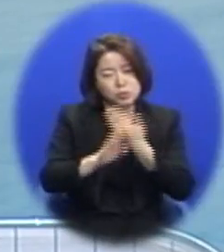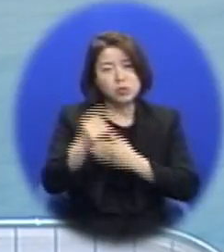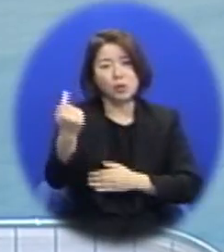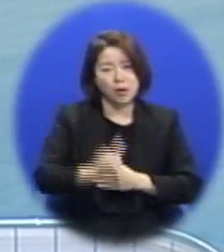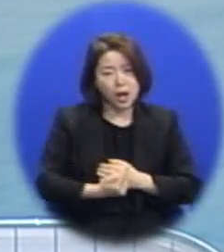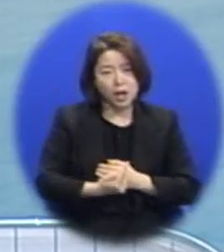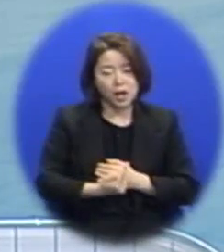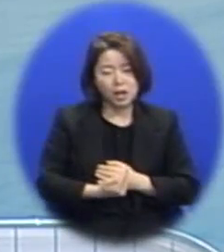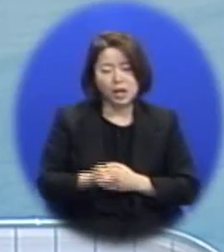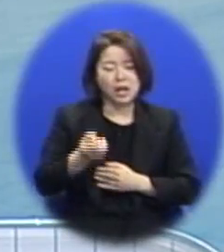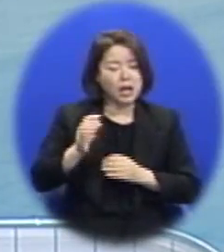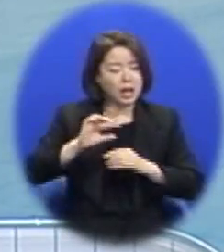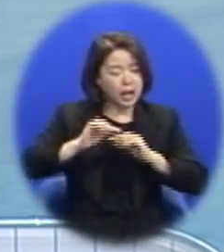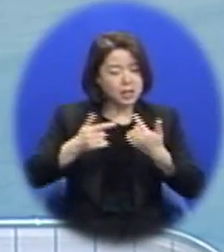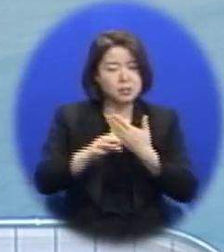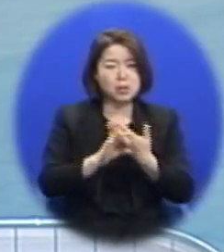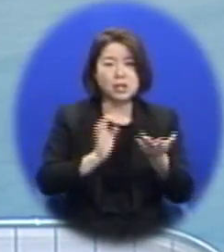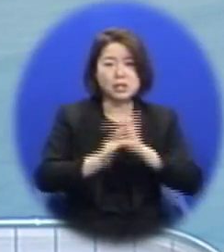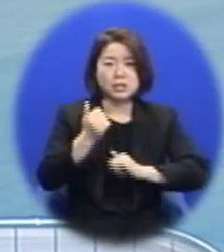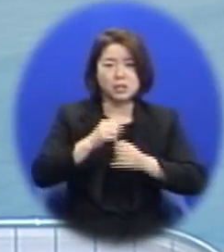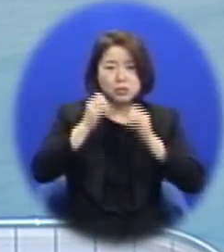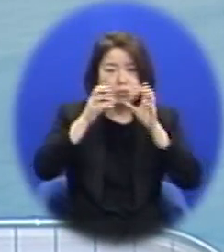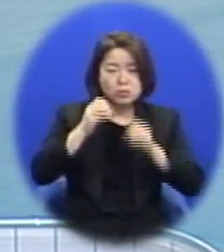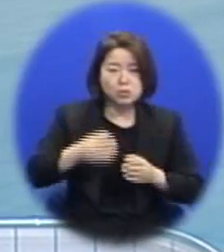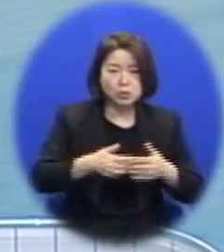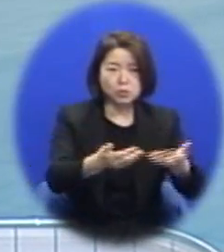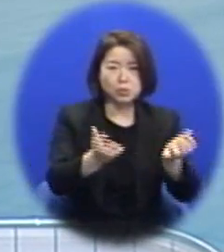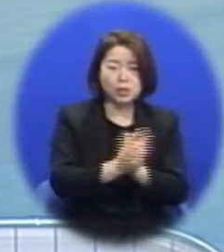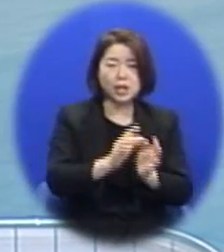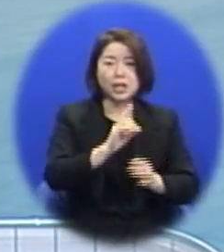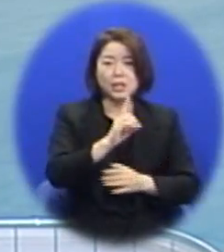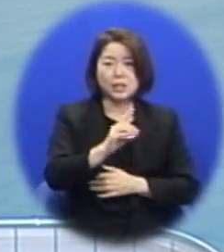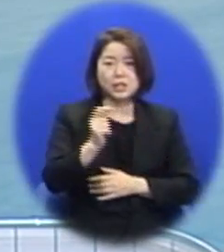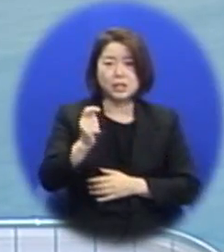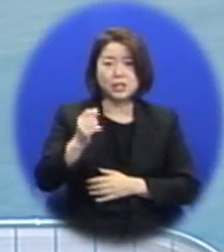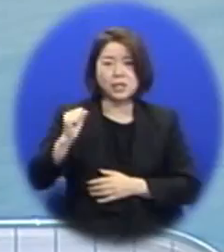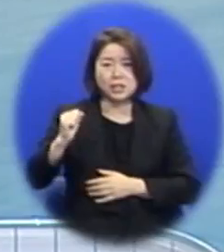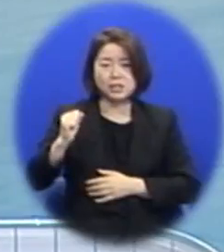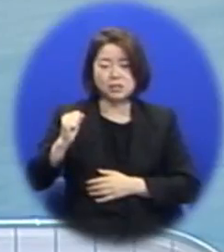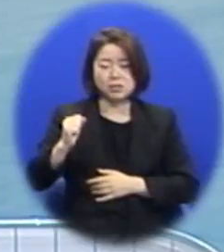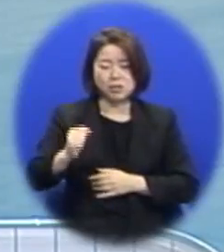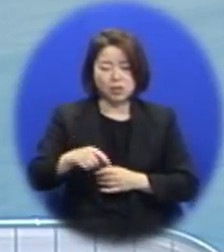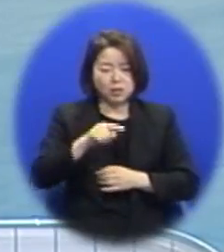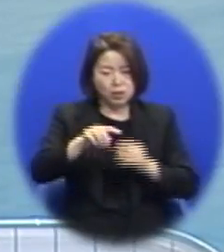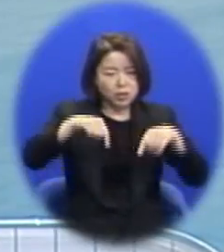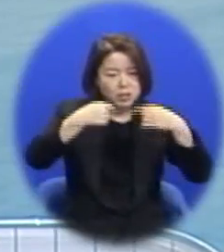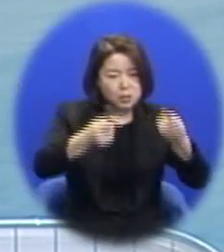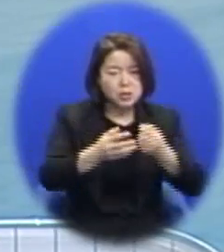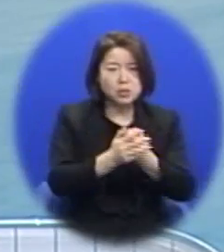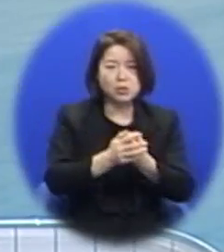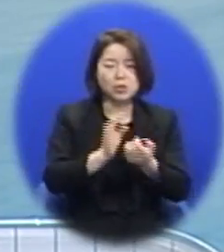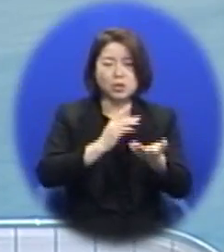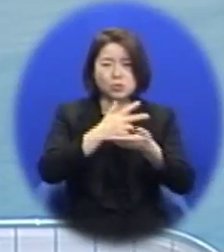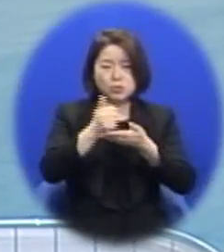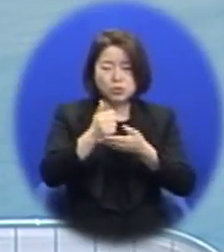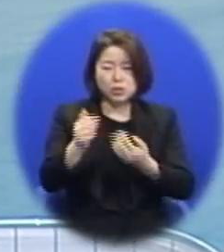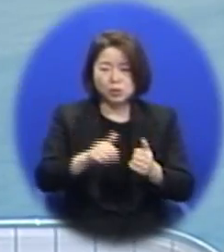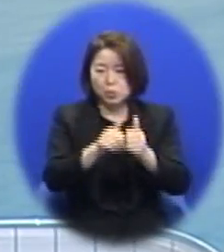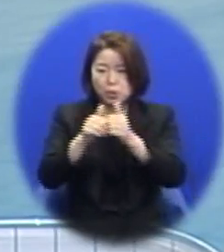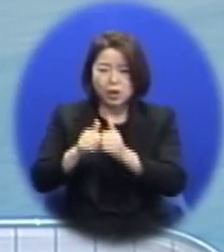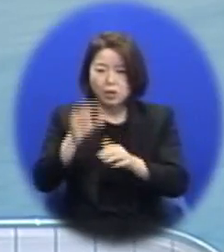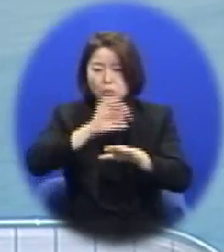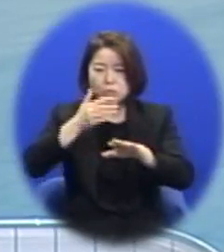예수전도단 DTS 같은 곳에 가서 좀 제대로 주의 음성 듣는 법, 주님과 동행하는 법에 대해서 좀 훈련